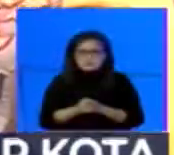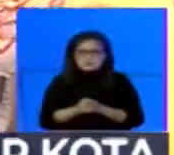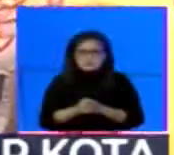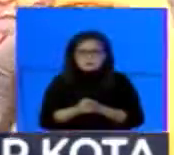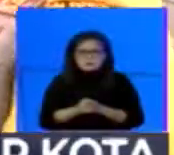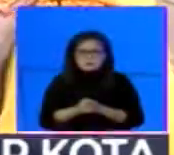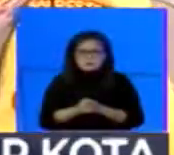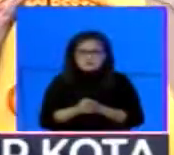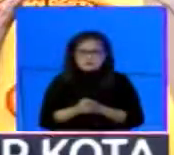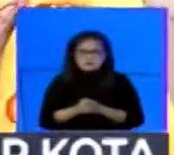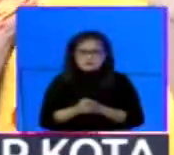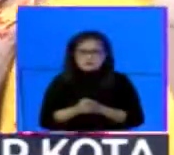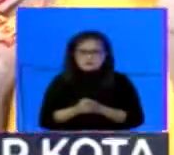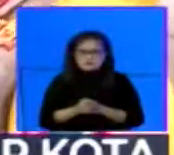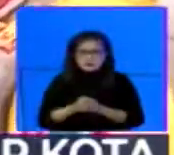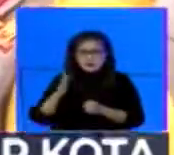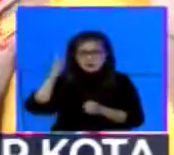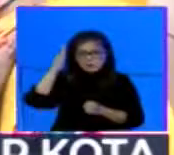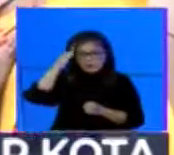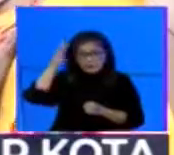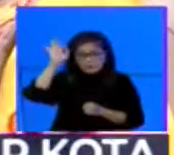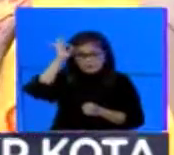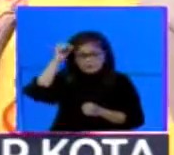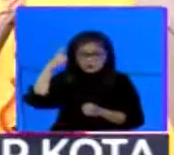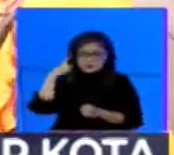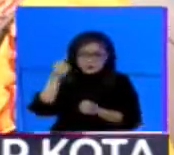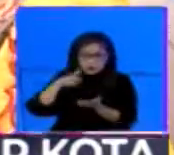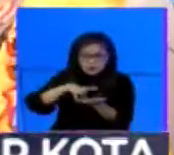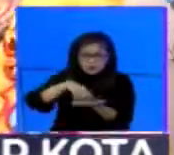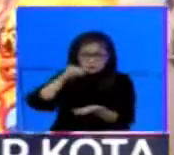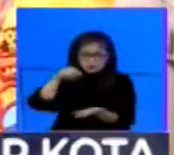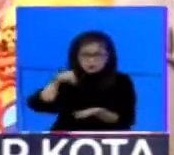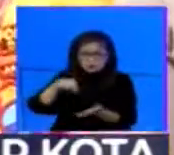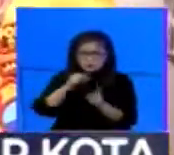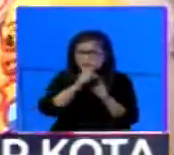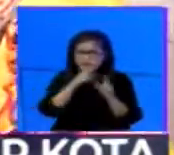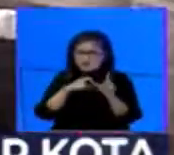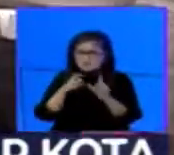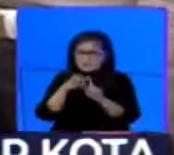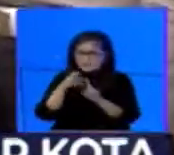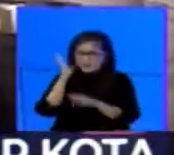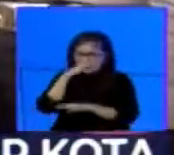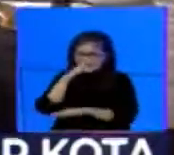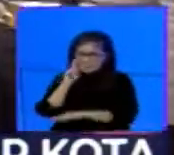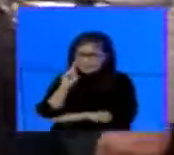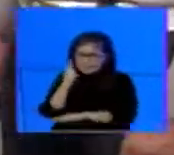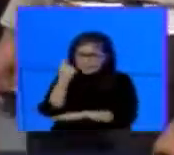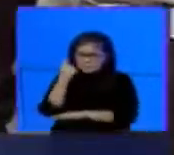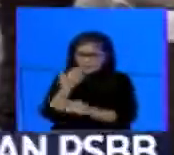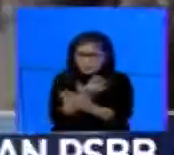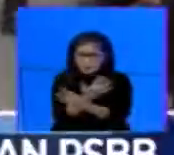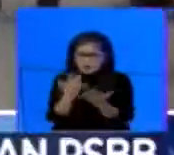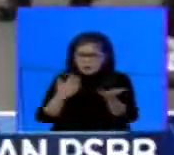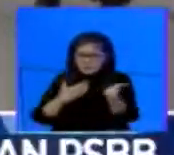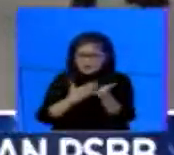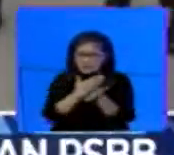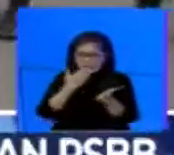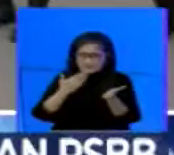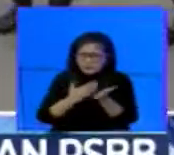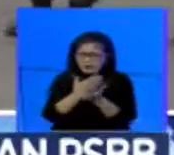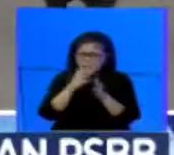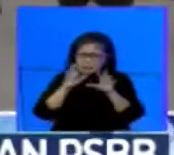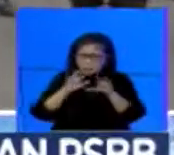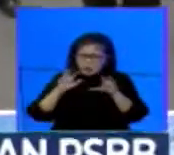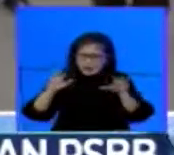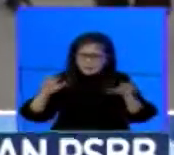diakui oleh Kapolda Jawa Timur bahwa pemberlakuan vs Juve di hari pertama masih banyak masyarakat yang melanggar serta masih banyak masyarakat yang belum mengetahui